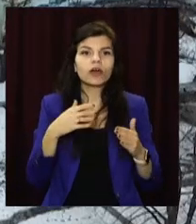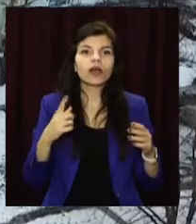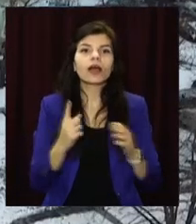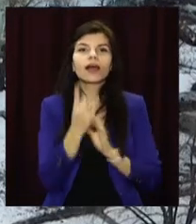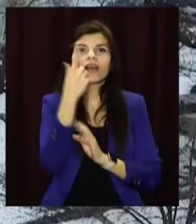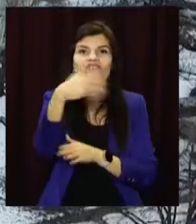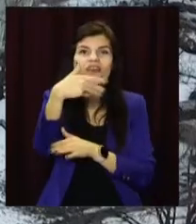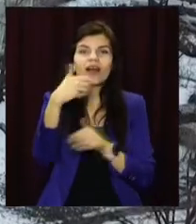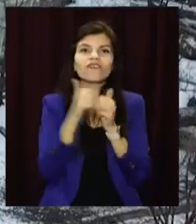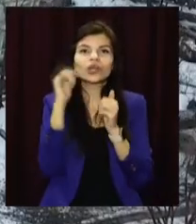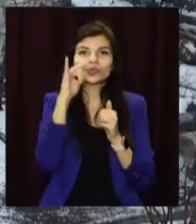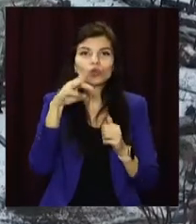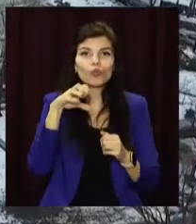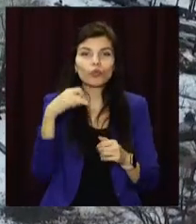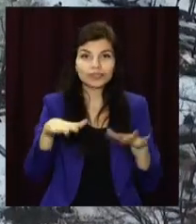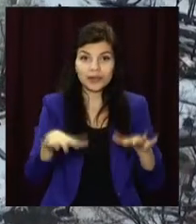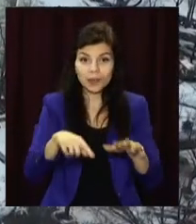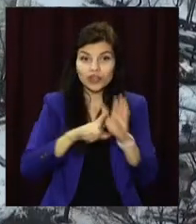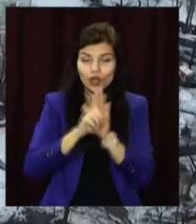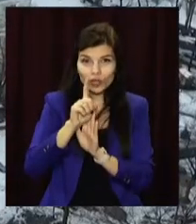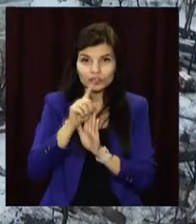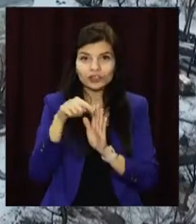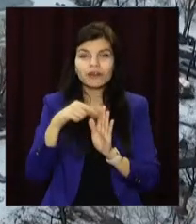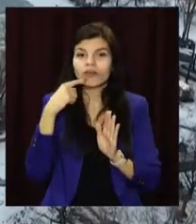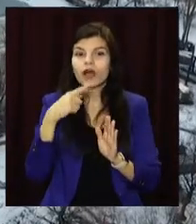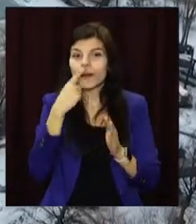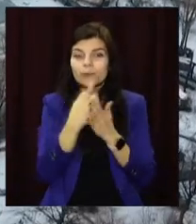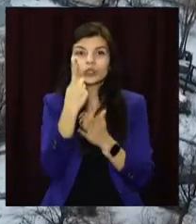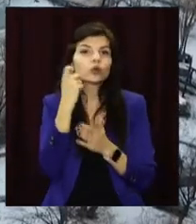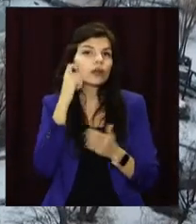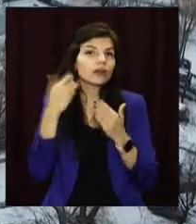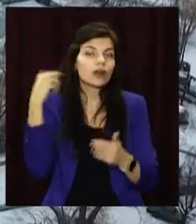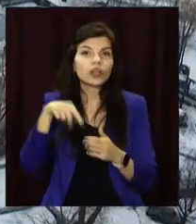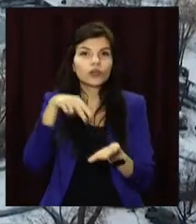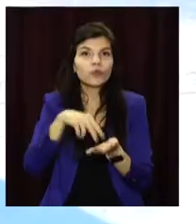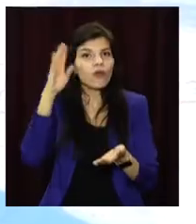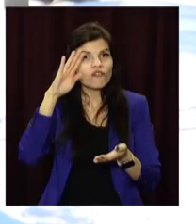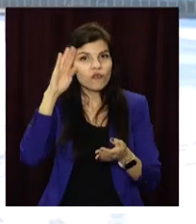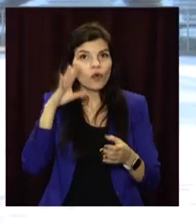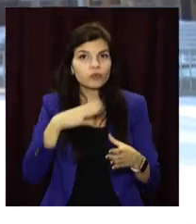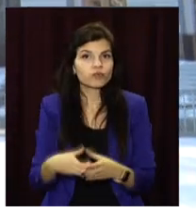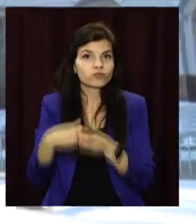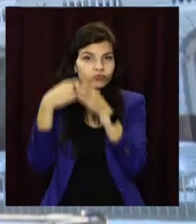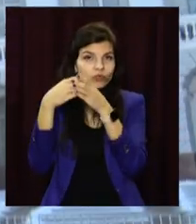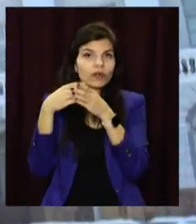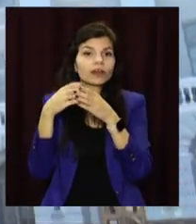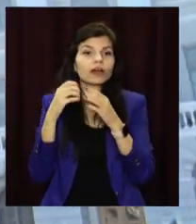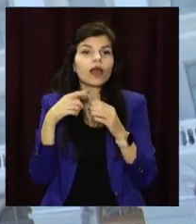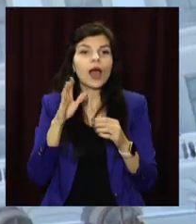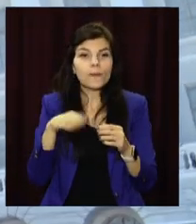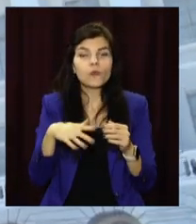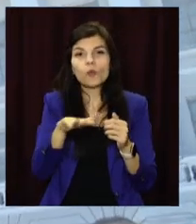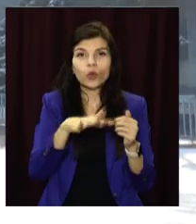флагштоку, що біля історичного музею. Саме там, кажуть історики, понад 100 років тому стояла водонапірна вежа, а згодом площа поблизу неї